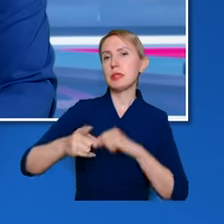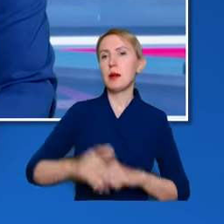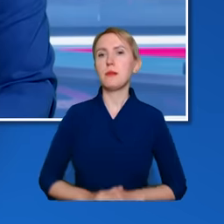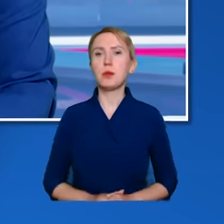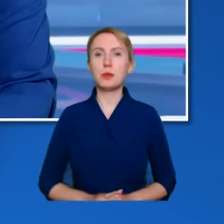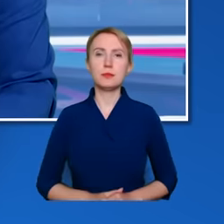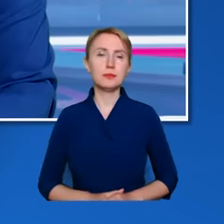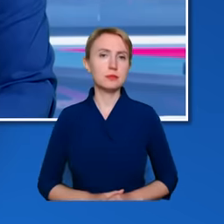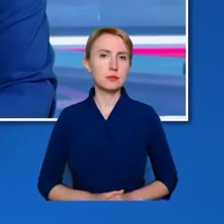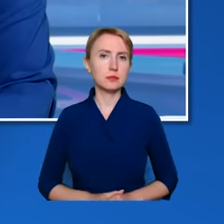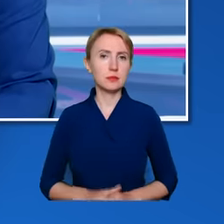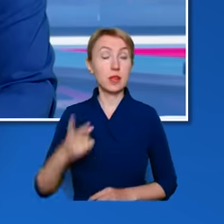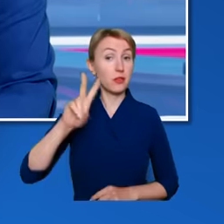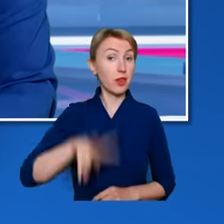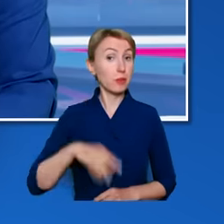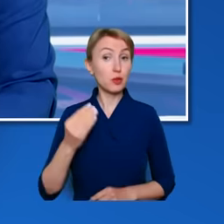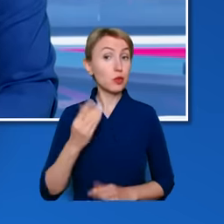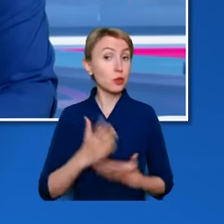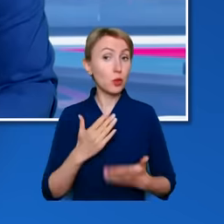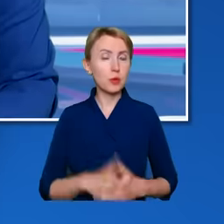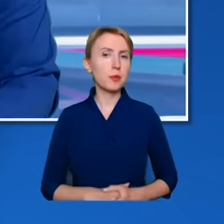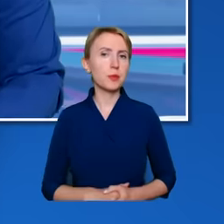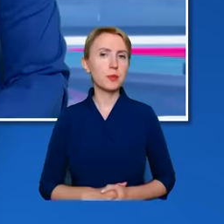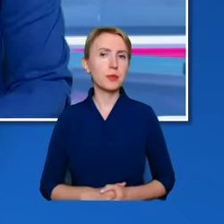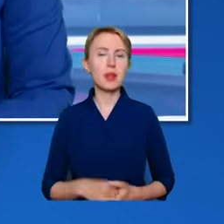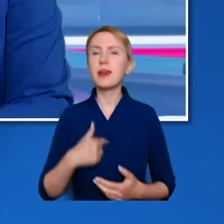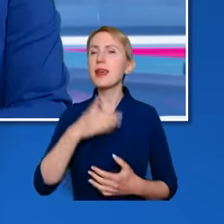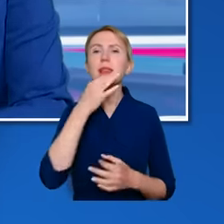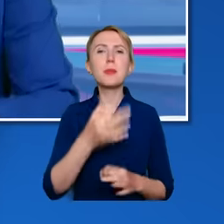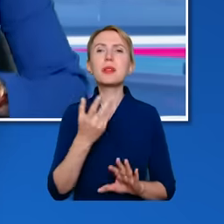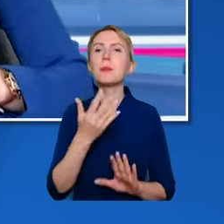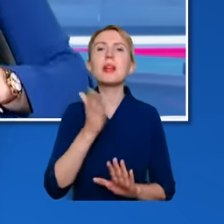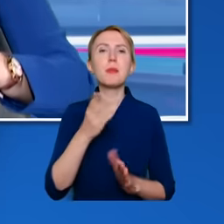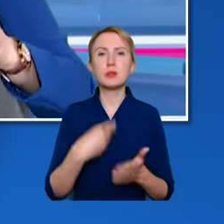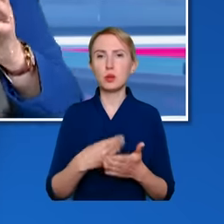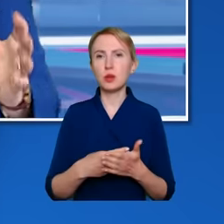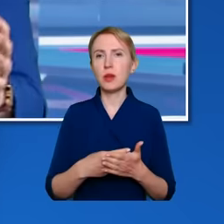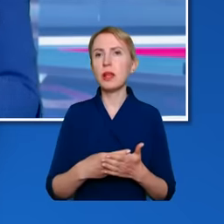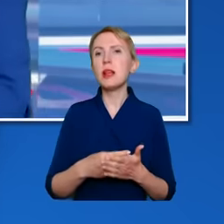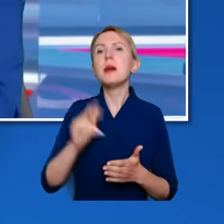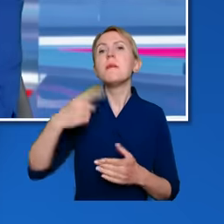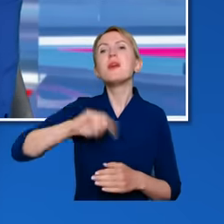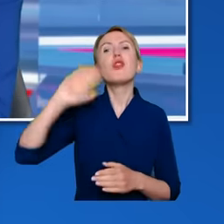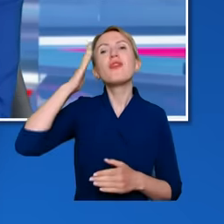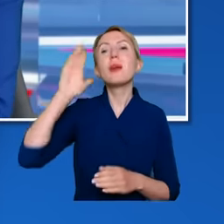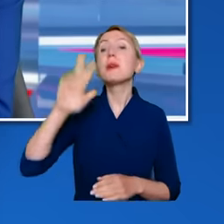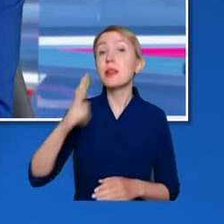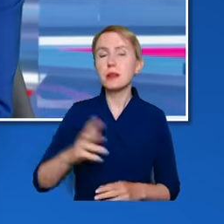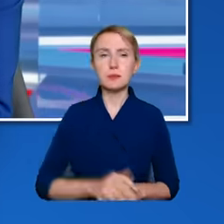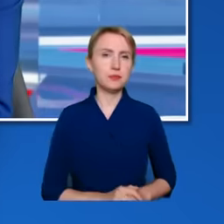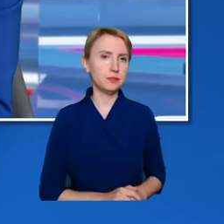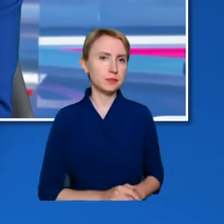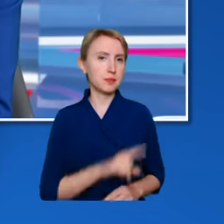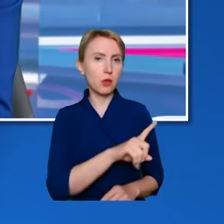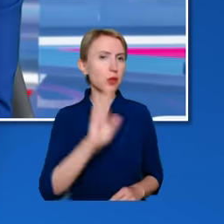1 lipca? 2 miesiące już zostały. Ja nawet nie pytam, ile będzie kosztował, tylko ja się pytam, kiedy się dowiemy. Kiedy się państwo